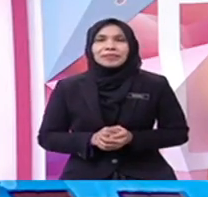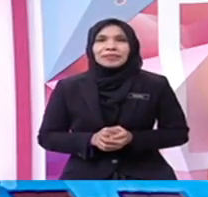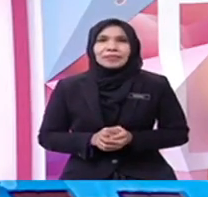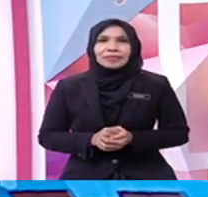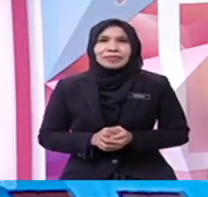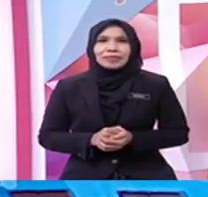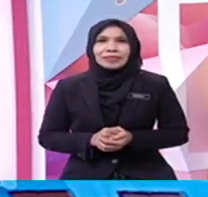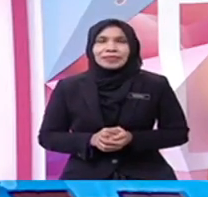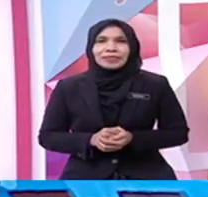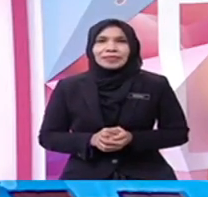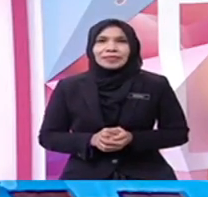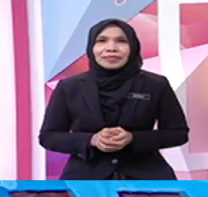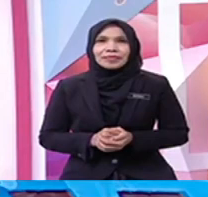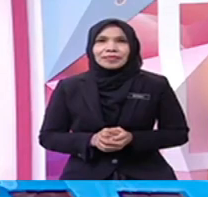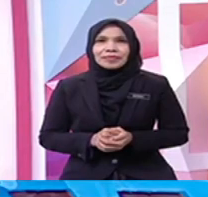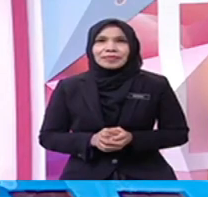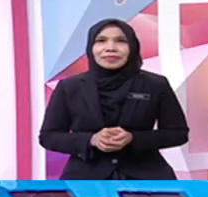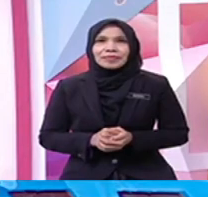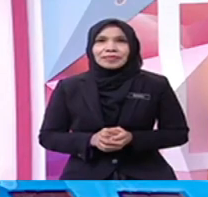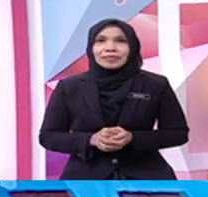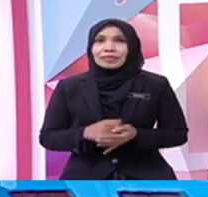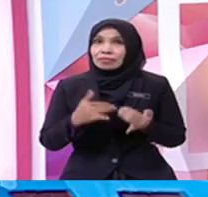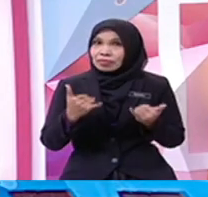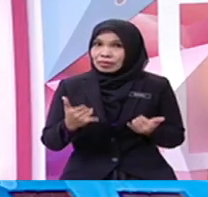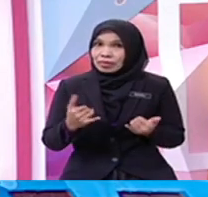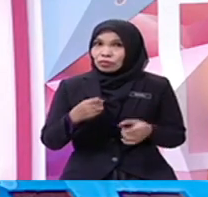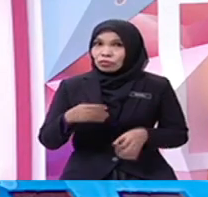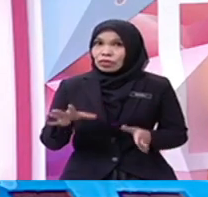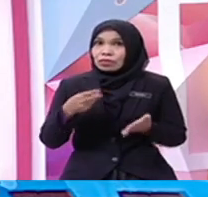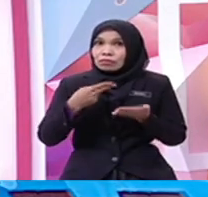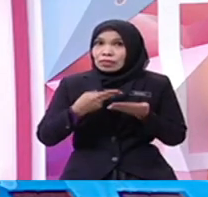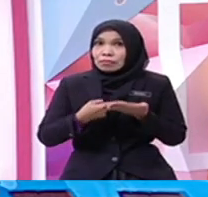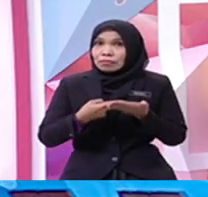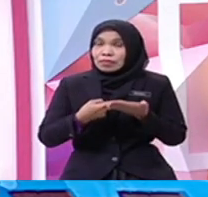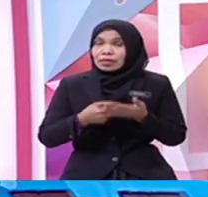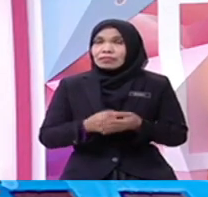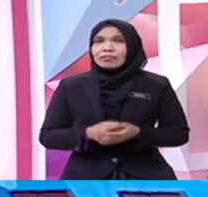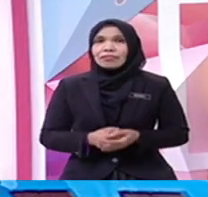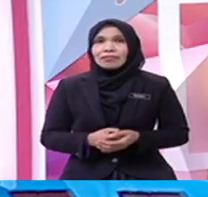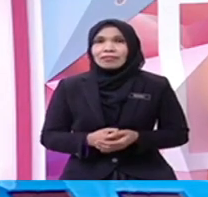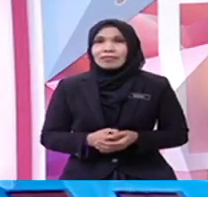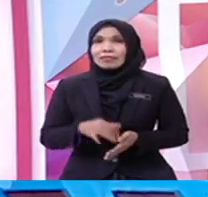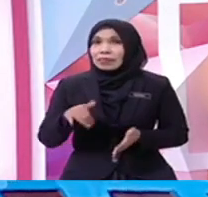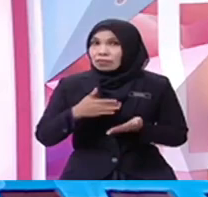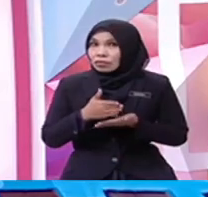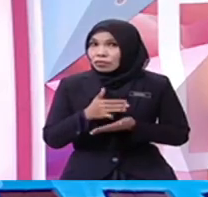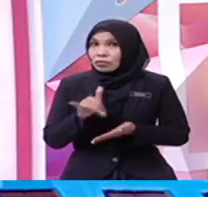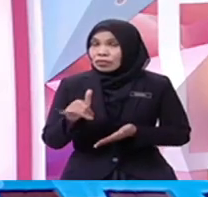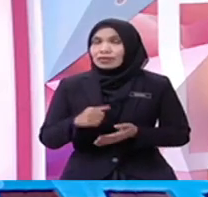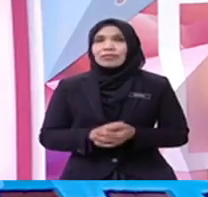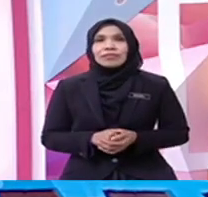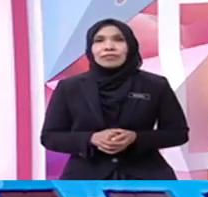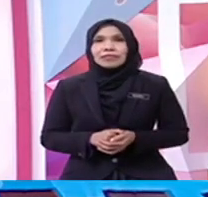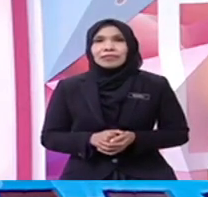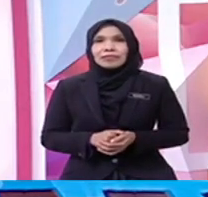Oke Oke sekarang kita sudah sampai kepada yang seterusnya kayanya kita udah belaja Iyes knows